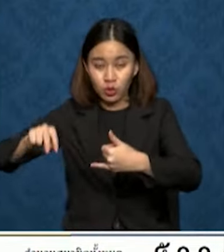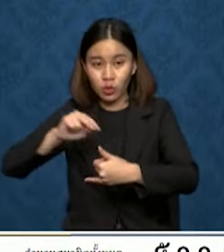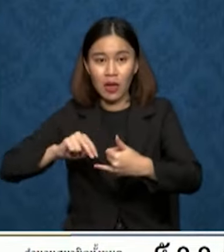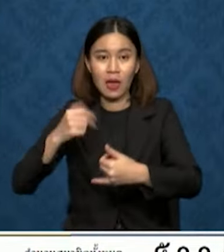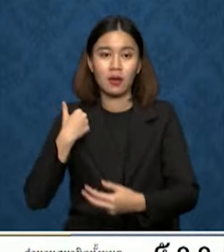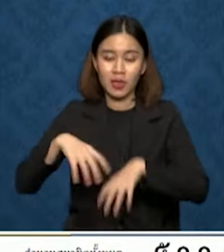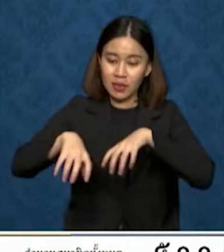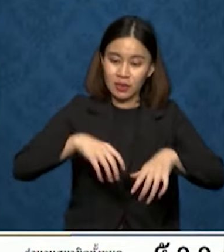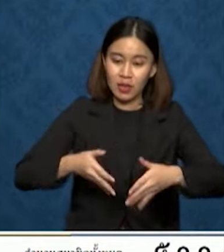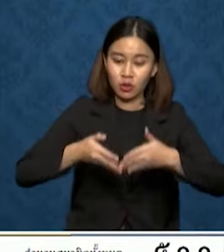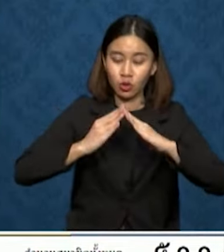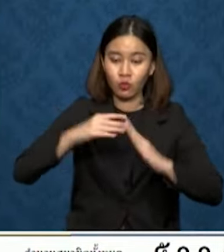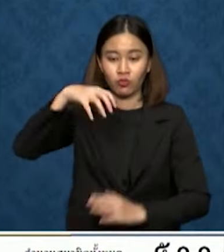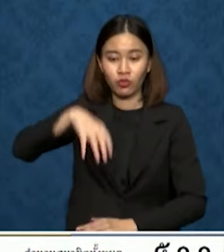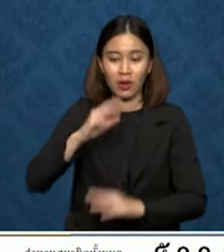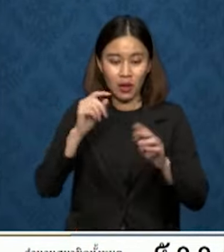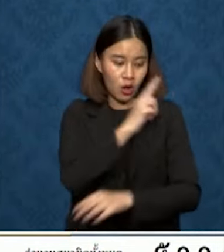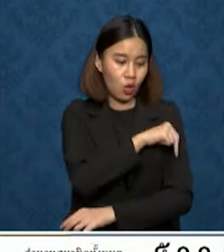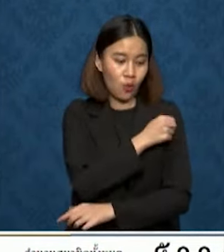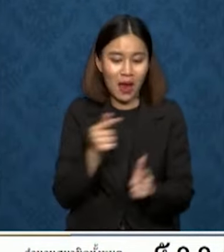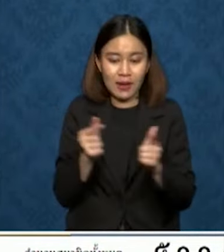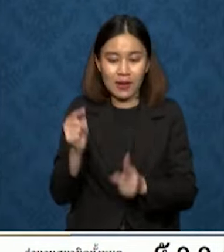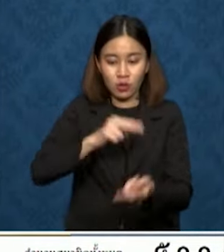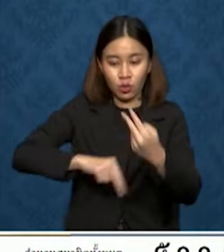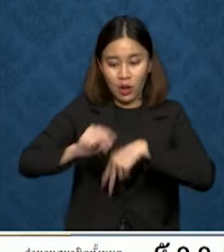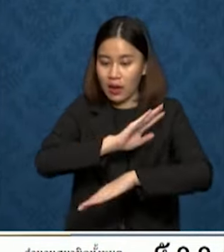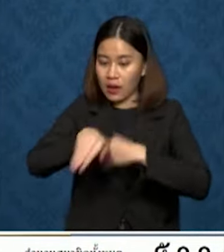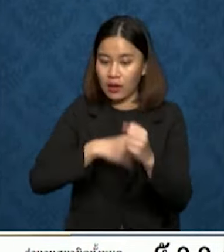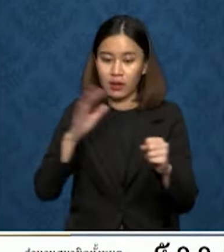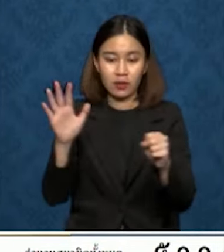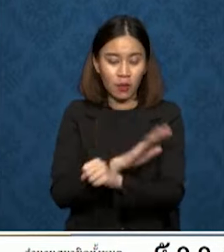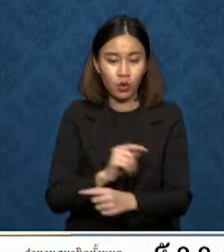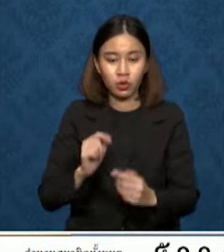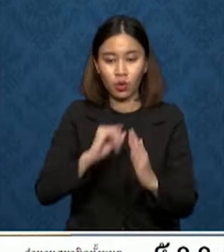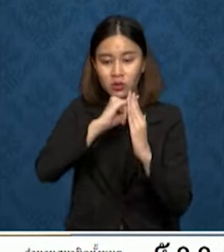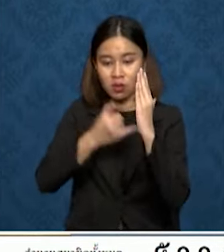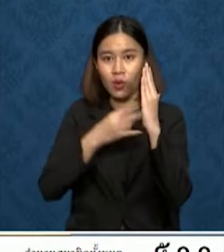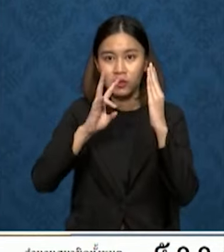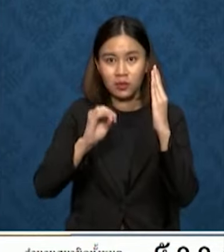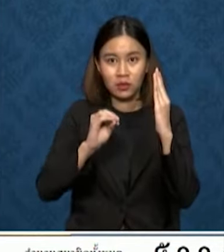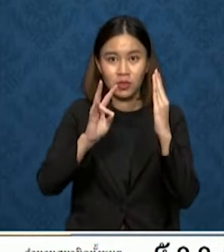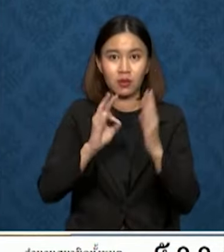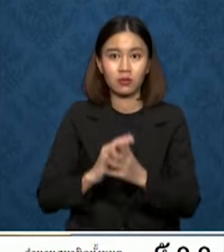เรามีการจัดตั้งมินิรธีญิลักษ์ให้ครอบคุมทั้ง zast ทง 77 จัหวของเราเอง